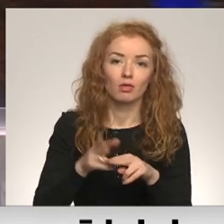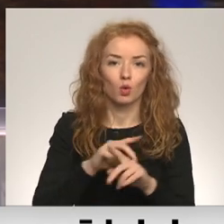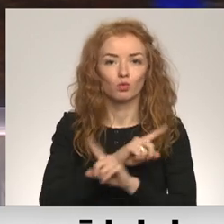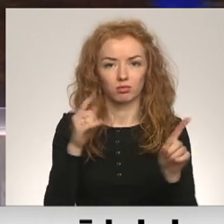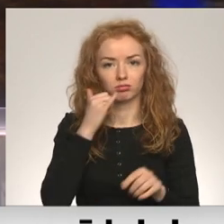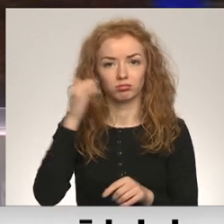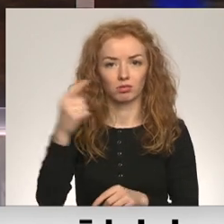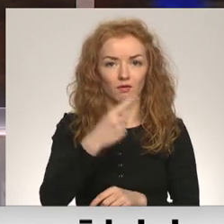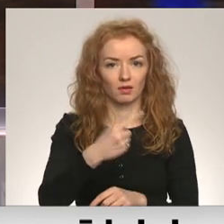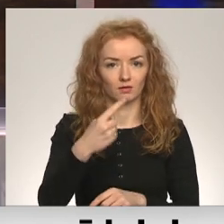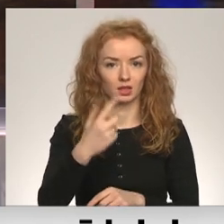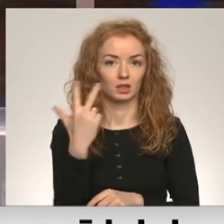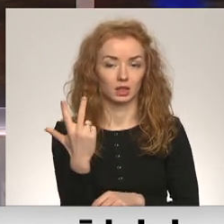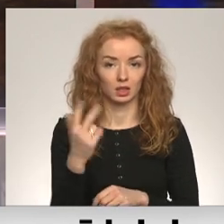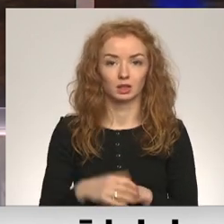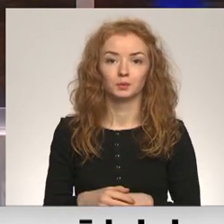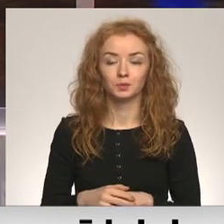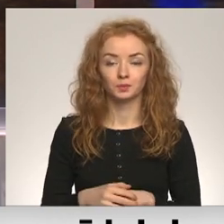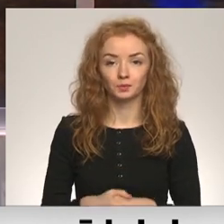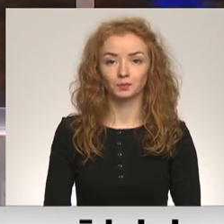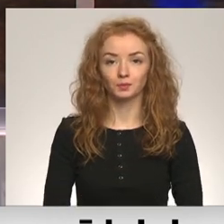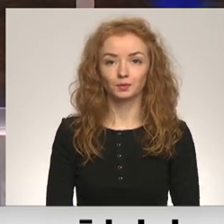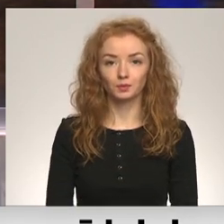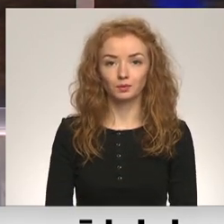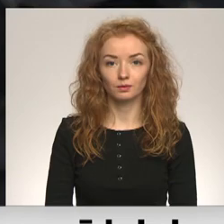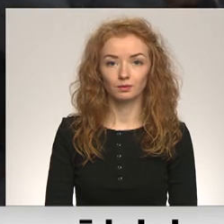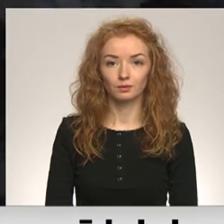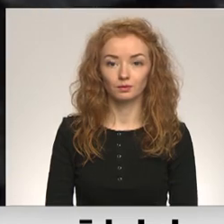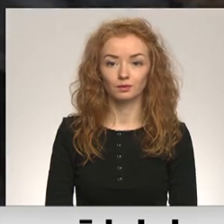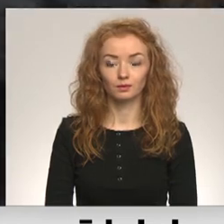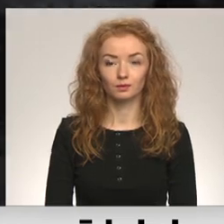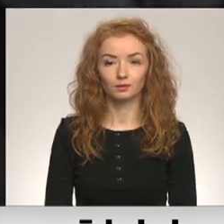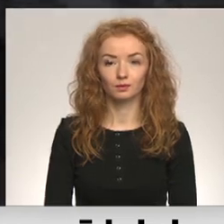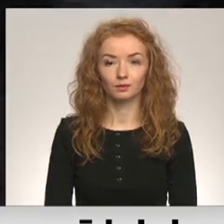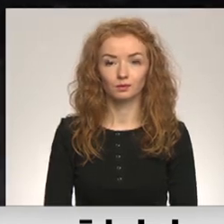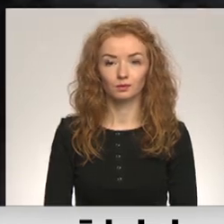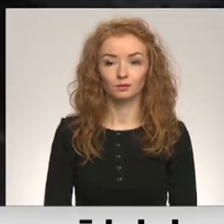113. Kā ārstēt omikrona bērniem, stāstāja Kīnca.